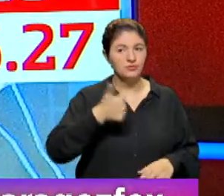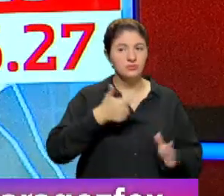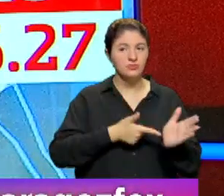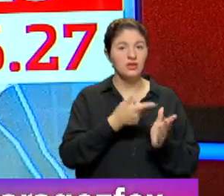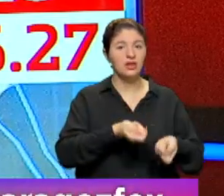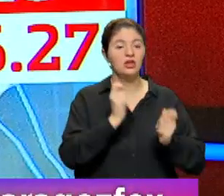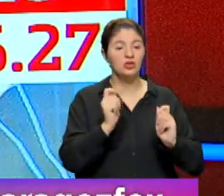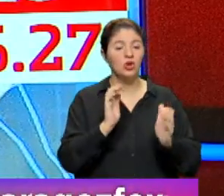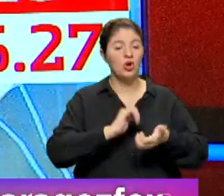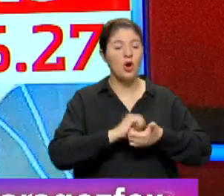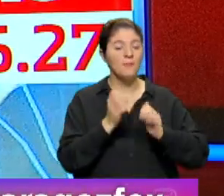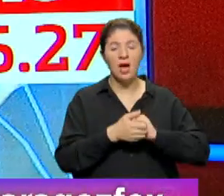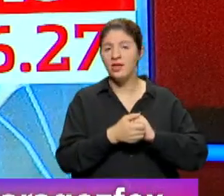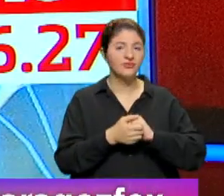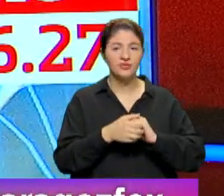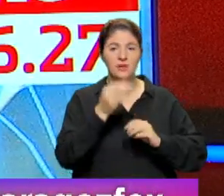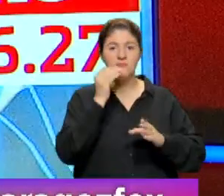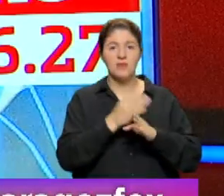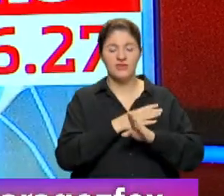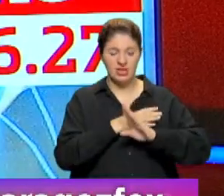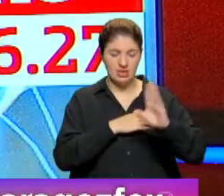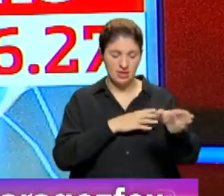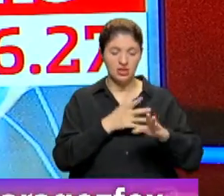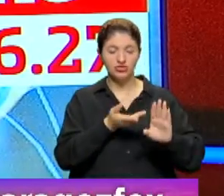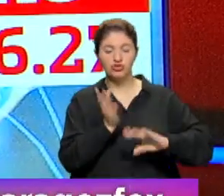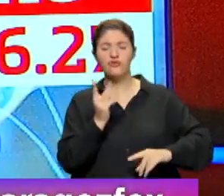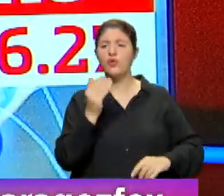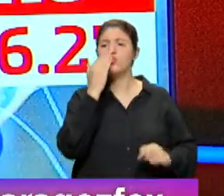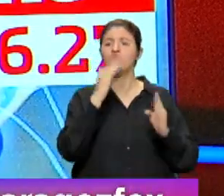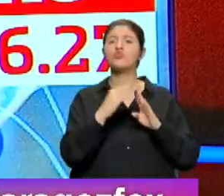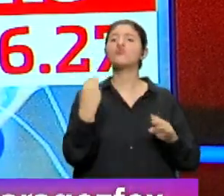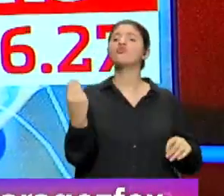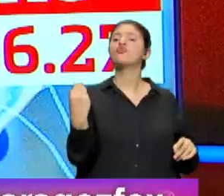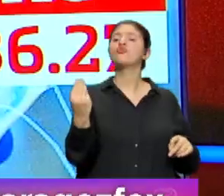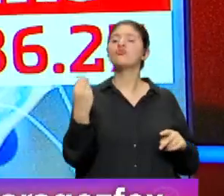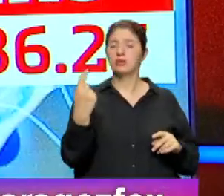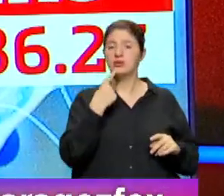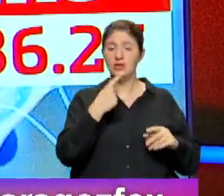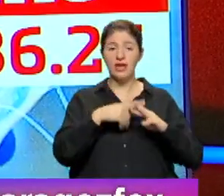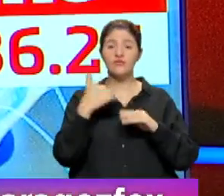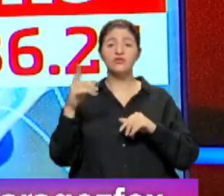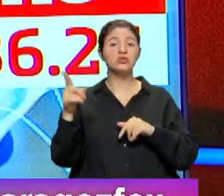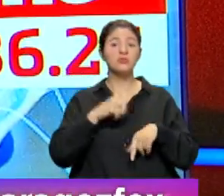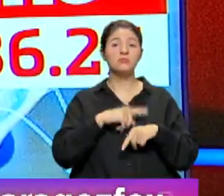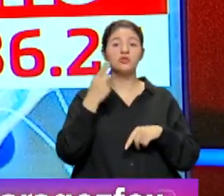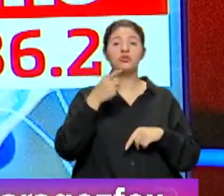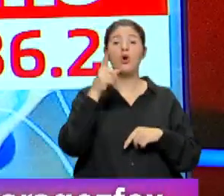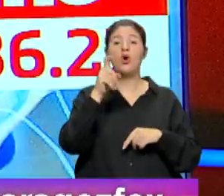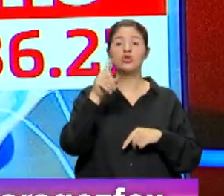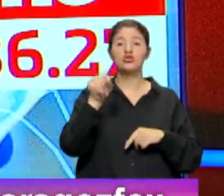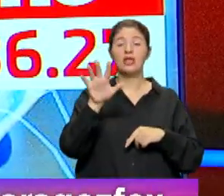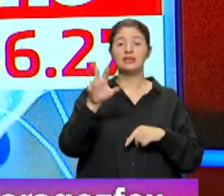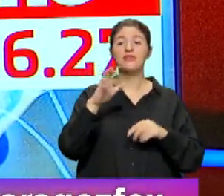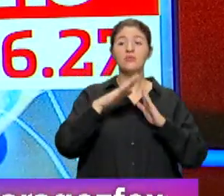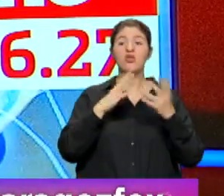Tarım Kredi kooperatifinin marketine gitti çıkışında fiyatlar uygun dedi uygun dediğinde enflasyon % 199 58'' di ve